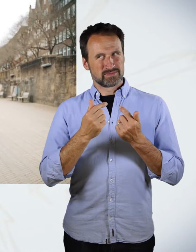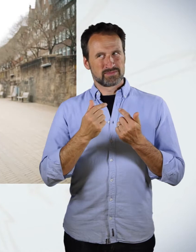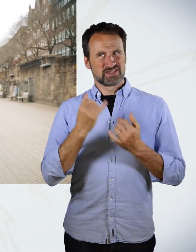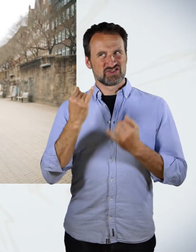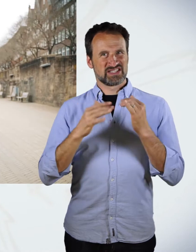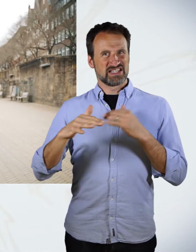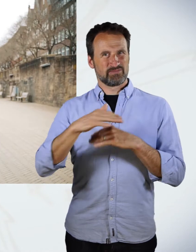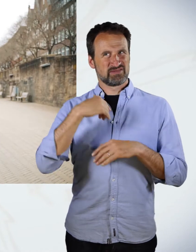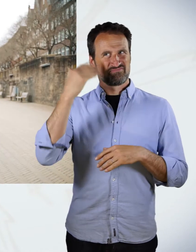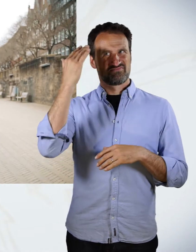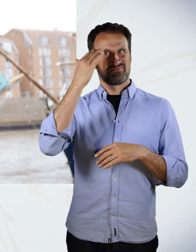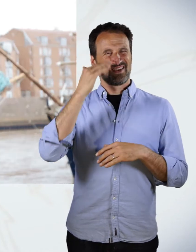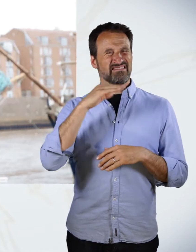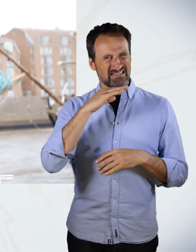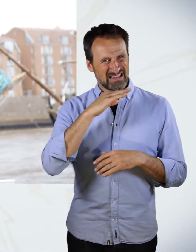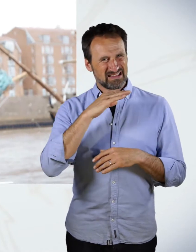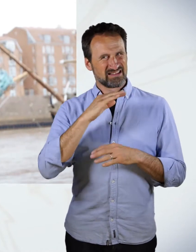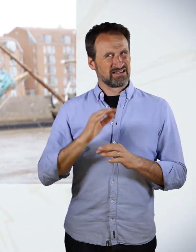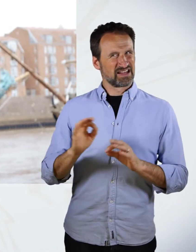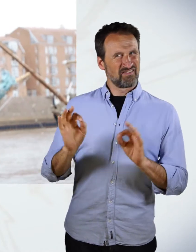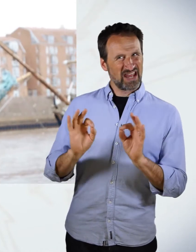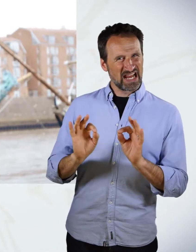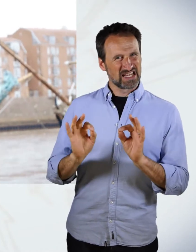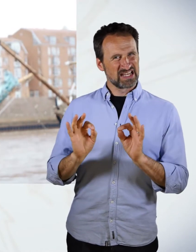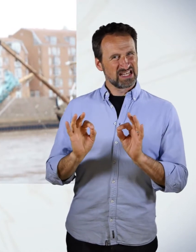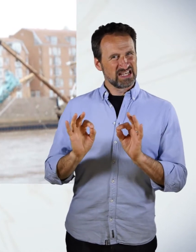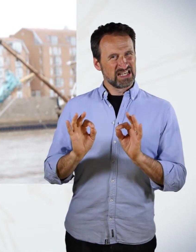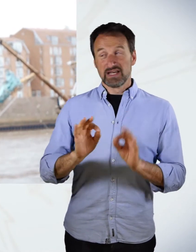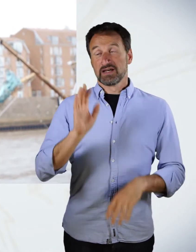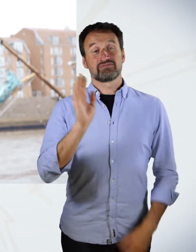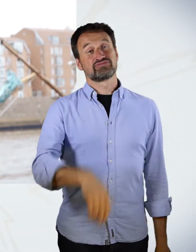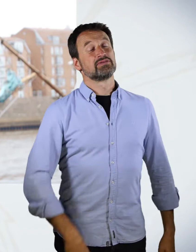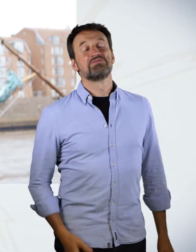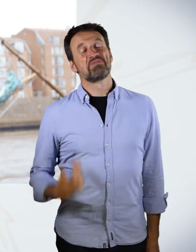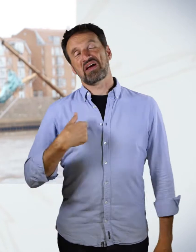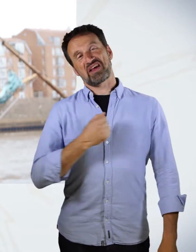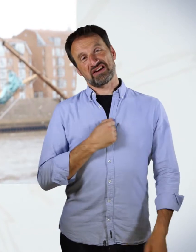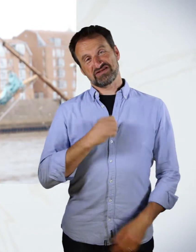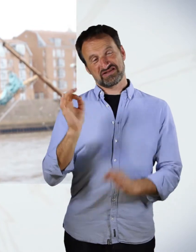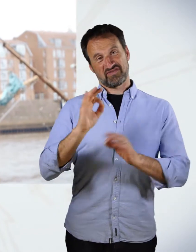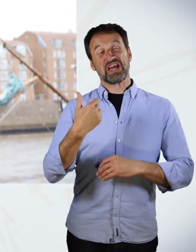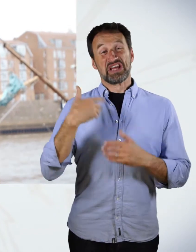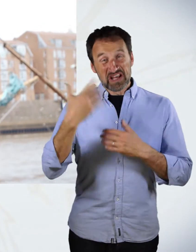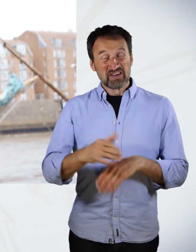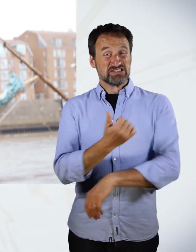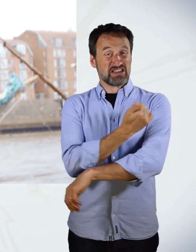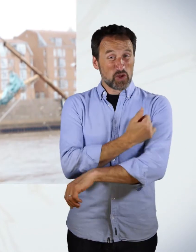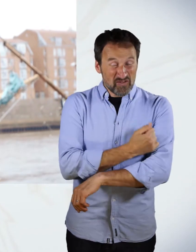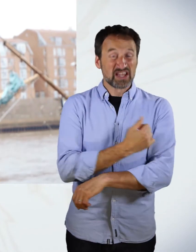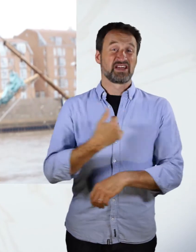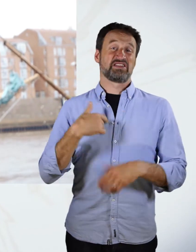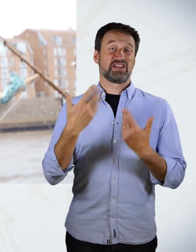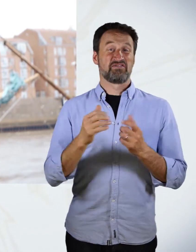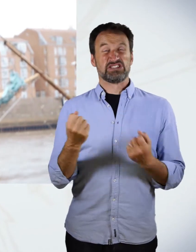Gefahr. Ganz ehrlich, ich habe nie Angst vor irgendeiner Aufgabe von euch. Ich werde mich tätowieren lassen. Ich war auf dem Nürburgring. Ich habe jeglichen Mist